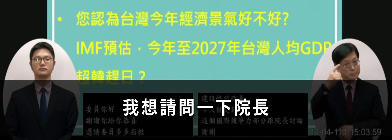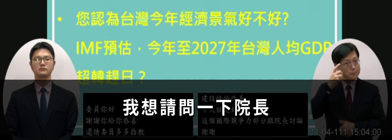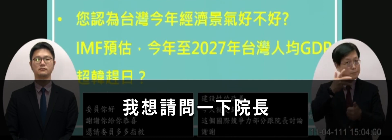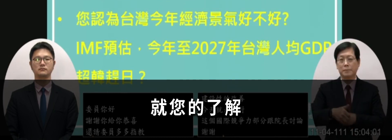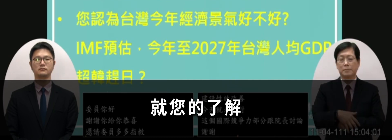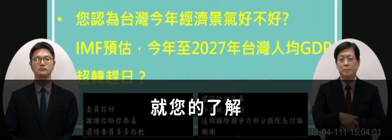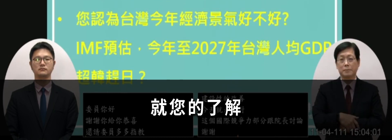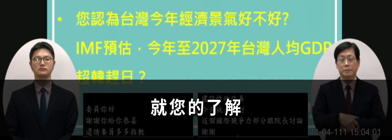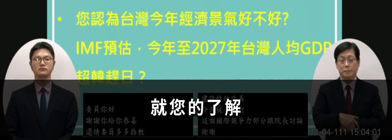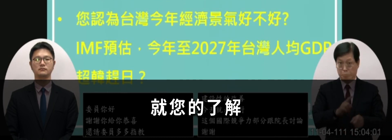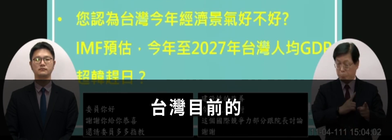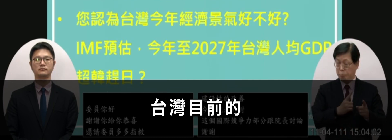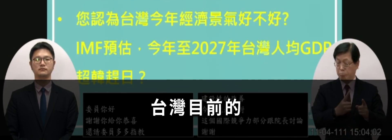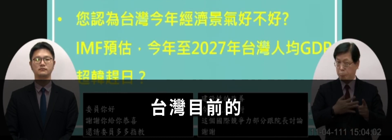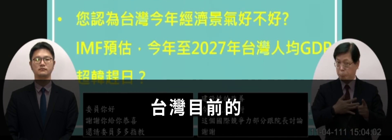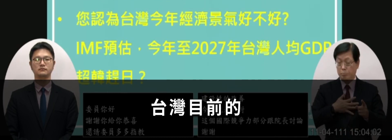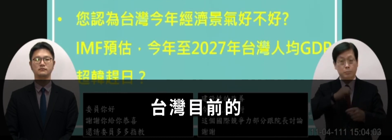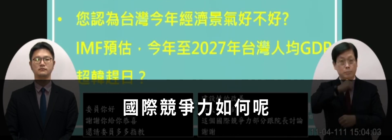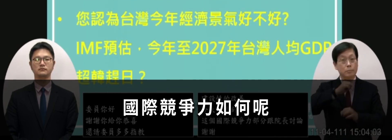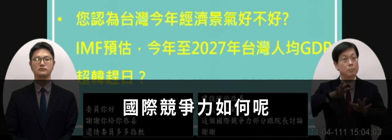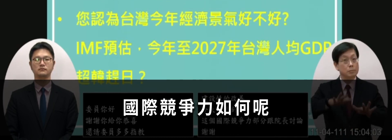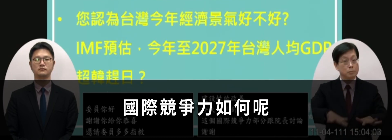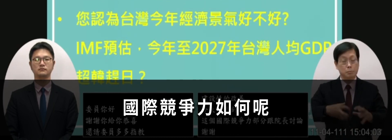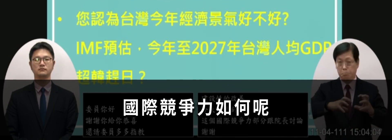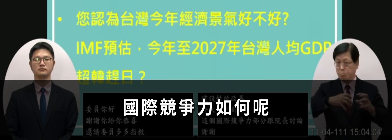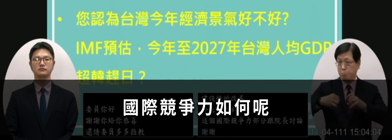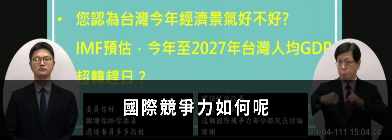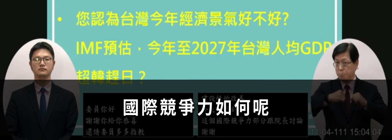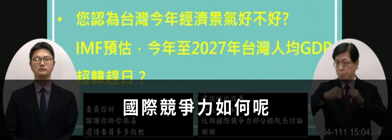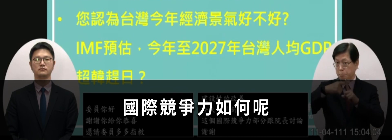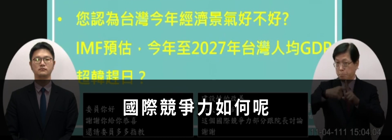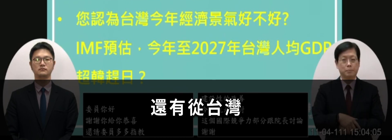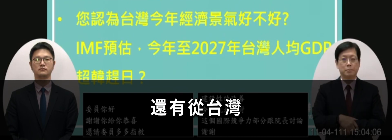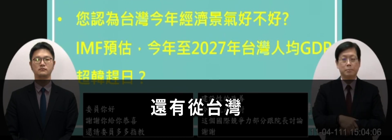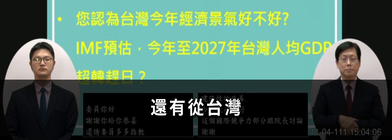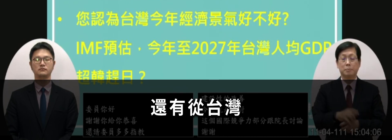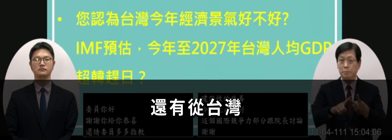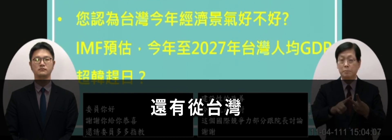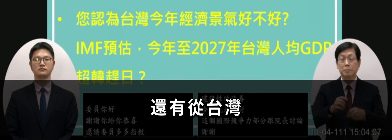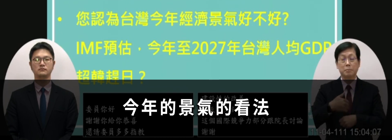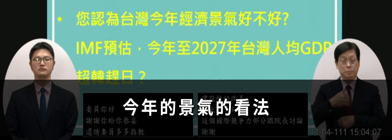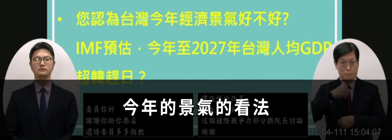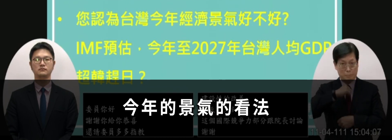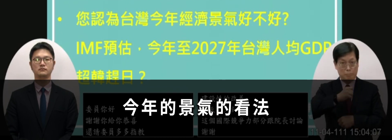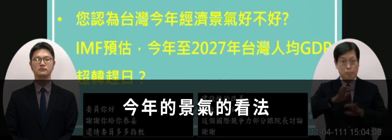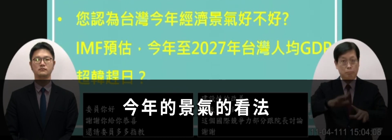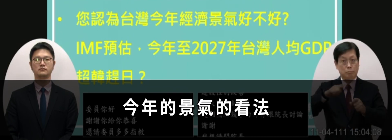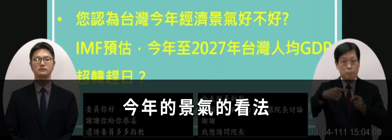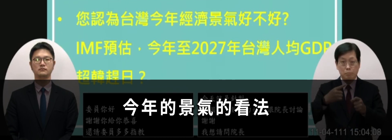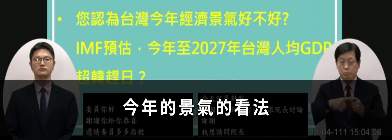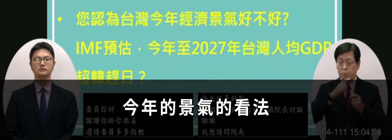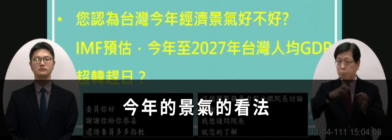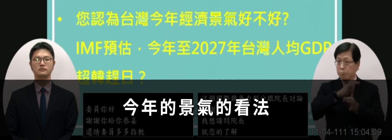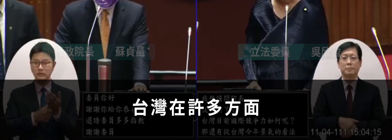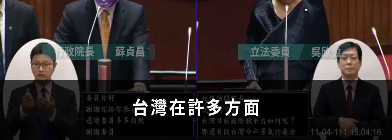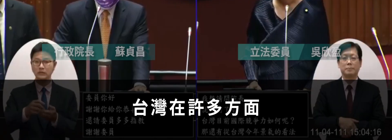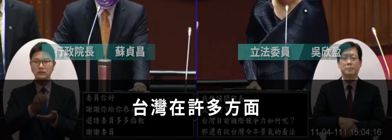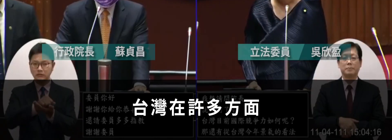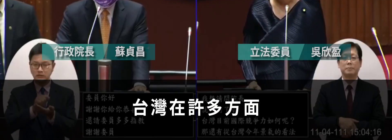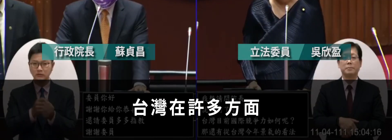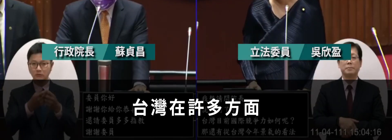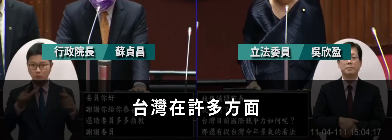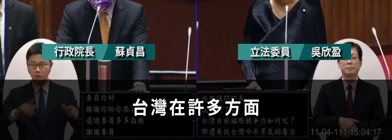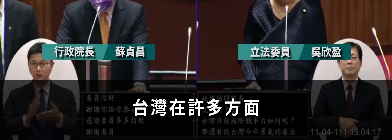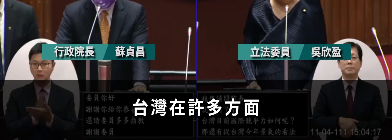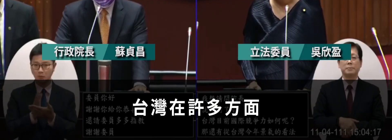一下院长，就您的了解，台湾目前的国际竞争力如何呢？还有从台湾今年的景气的看法？ 台